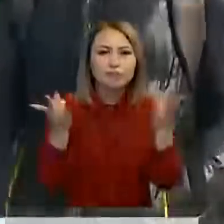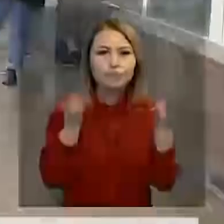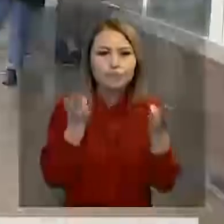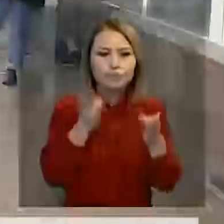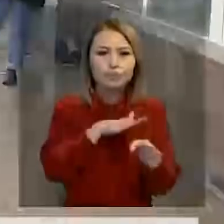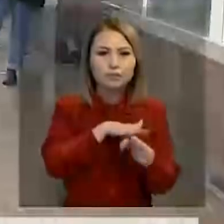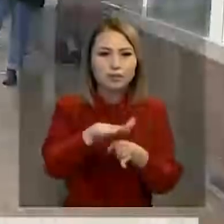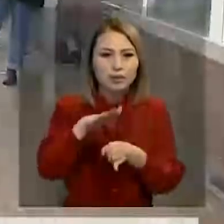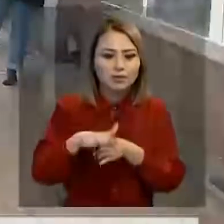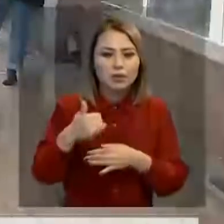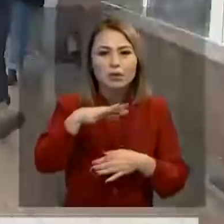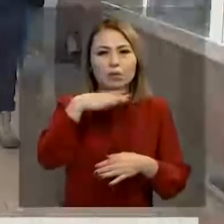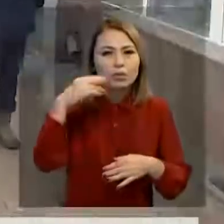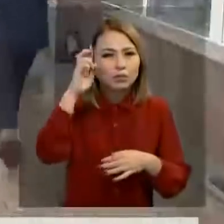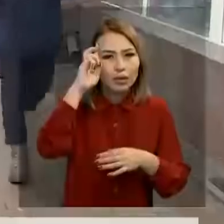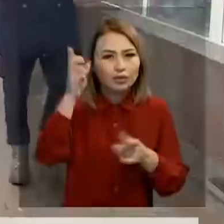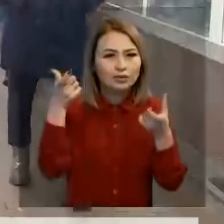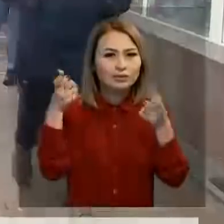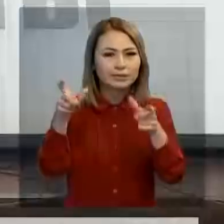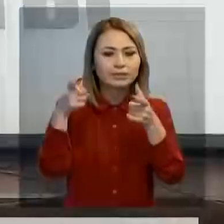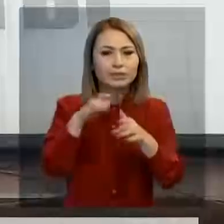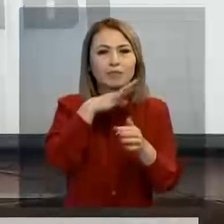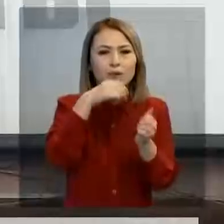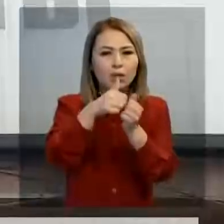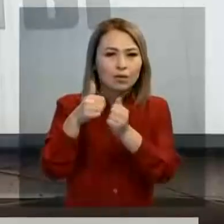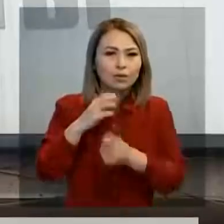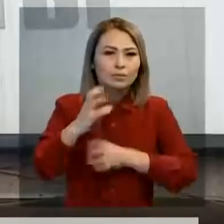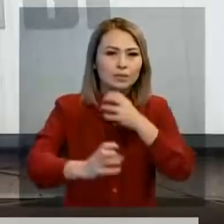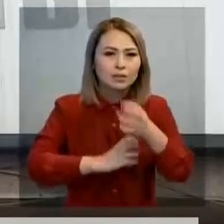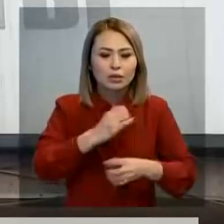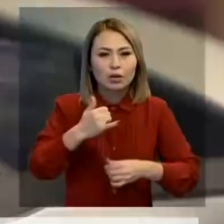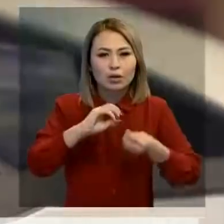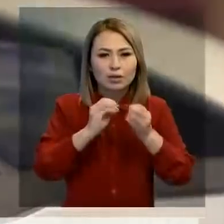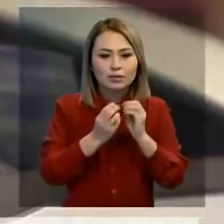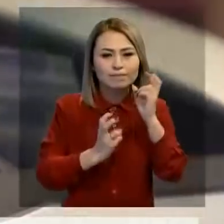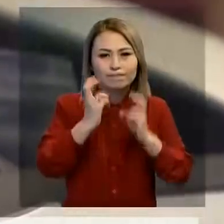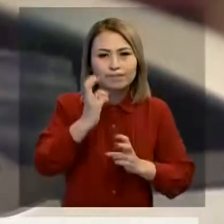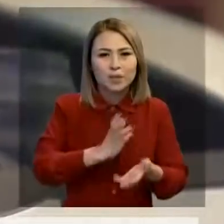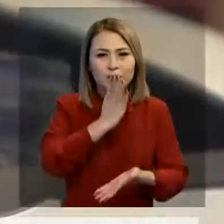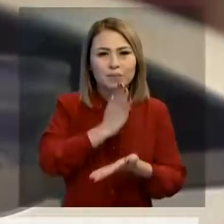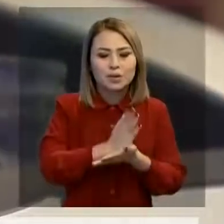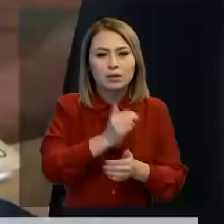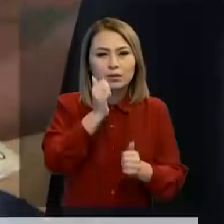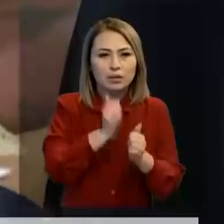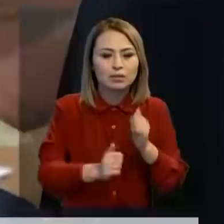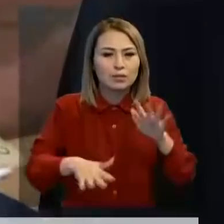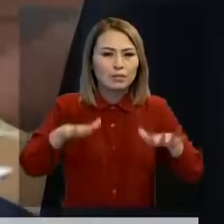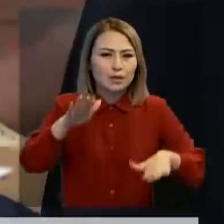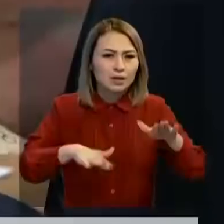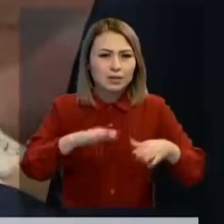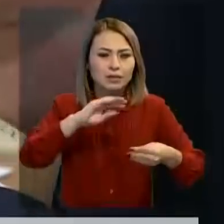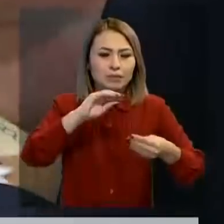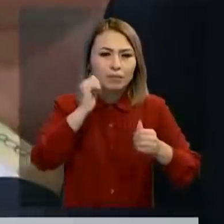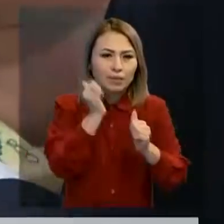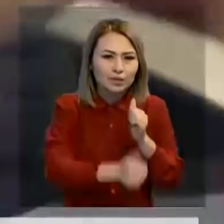Қазір көршілерге салынған санкцияларға байланысты көптеген кәсіпорында кідіріс бар. Жағдай сәт сайын құбылып тұр. Бұл